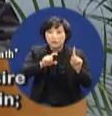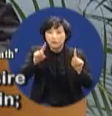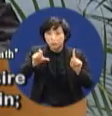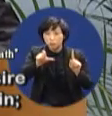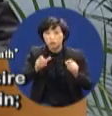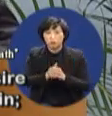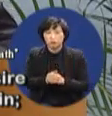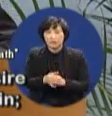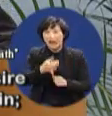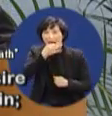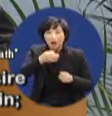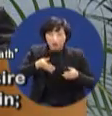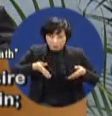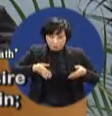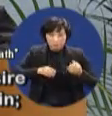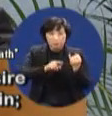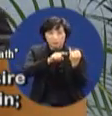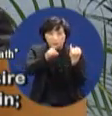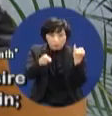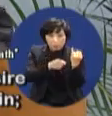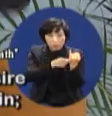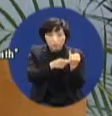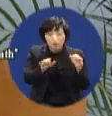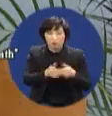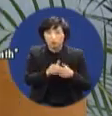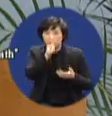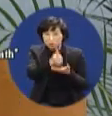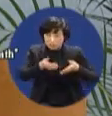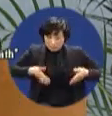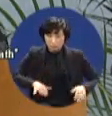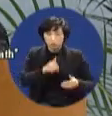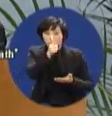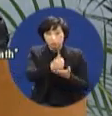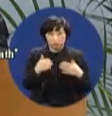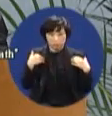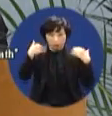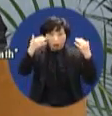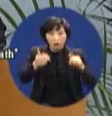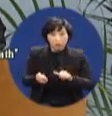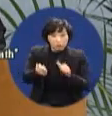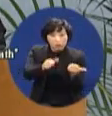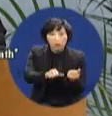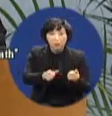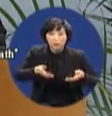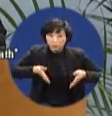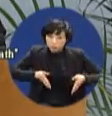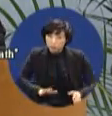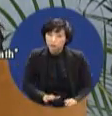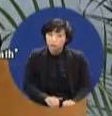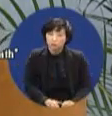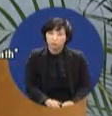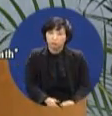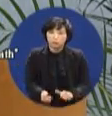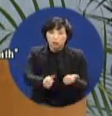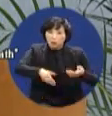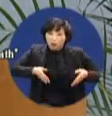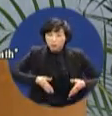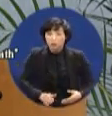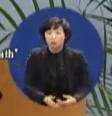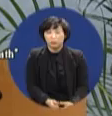15절에도 욕심이 잉태한 즉 죄를 낳고 죄가 창성한 즉 사망을 낳는다. 사망을